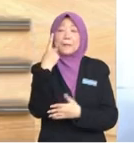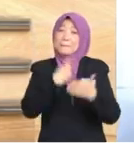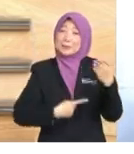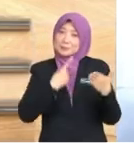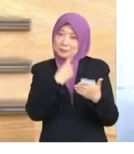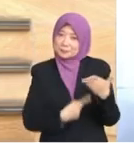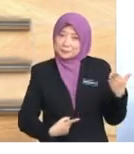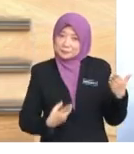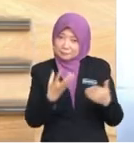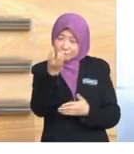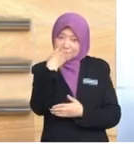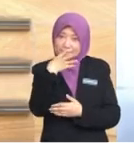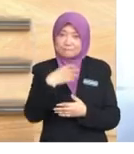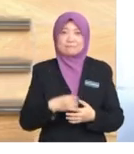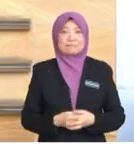Topping.